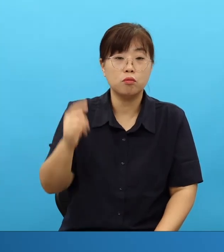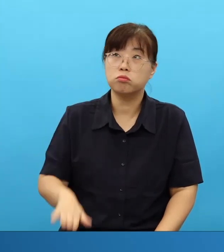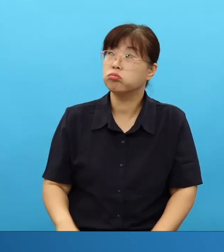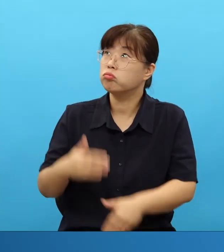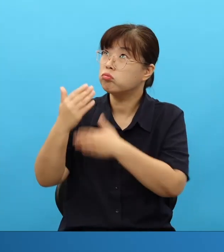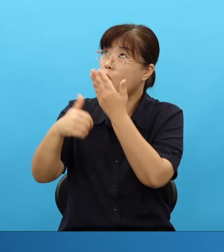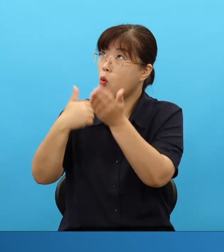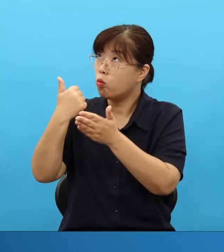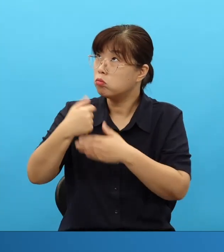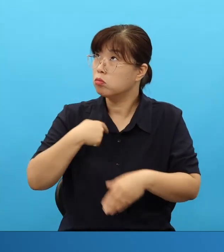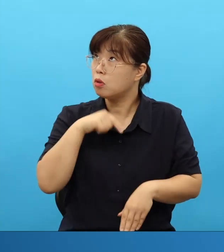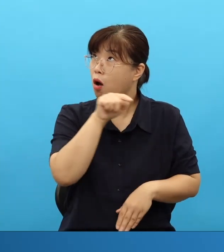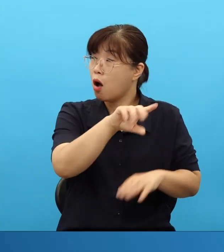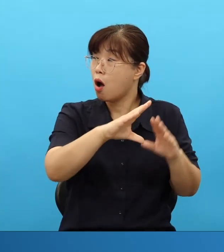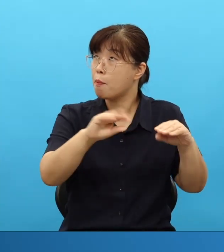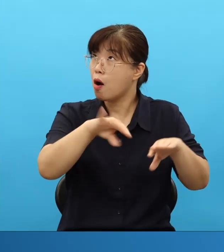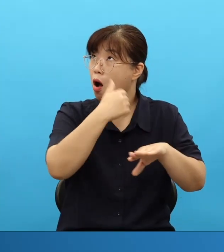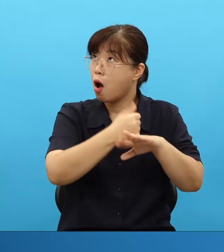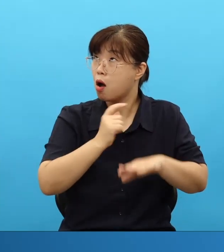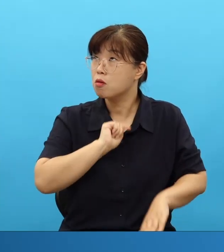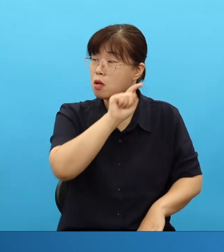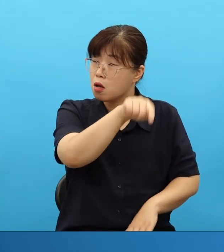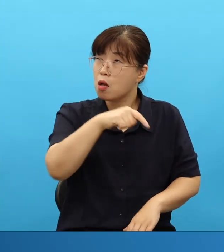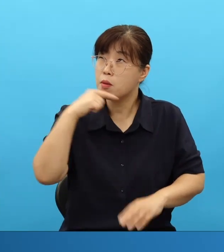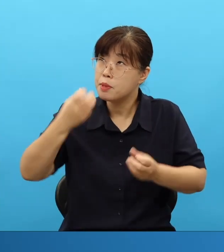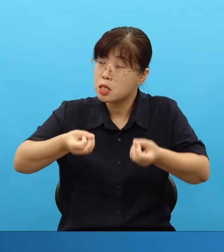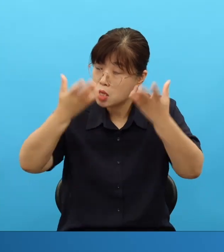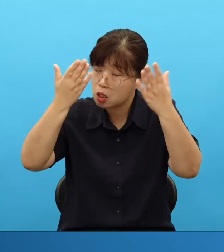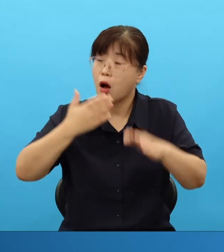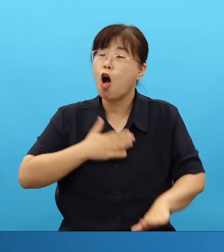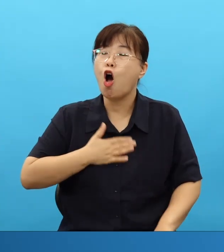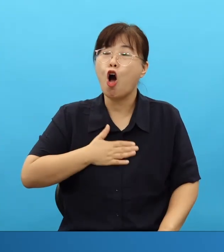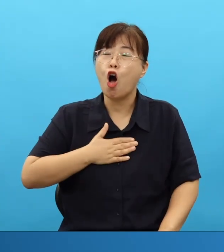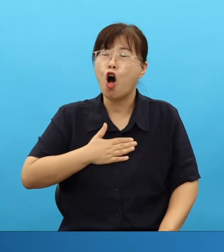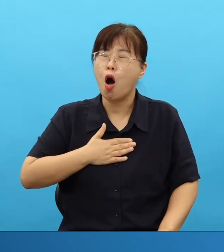했잖아요 여기에서 모세는 모든 결단을